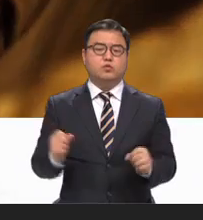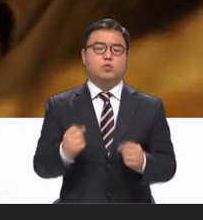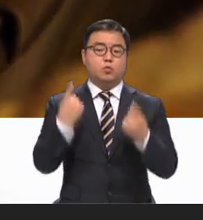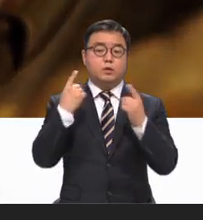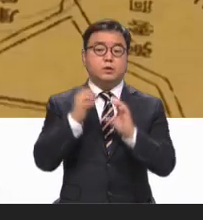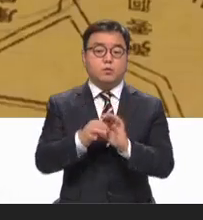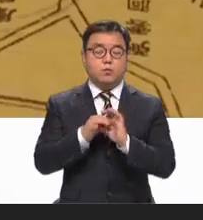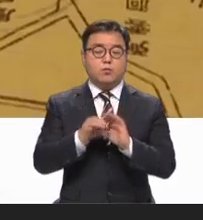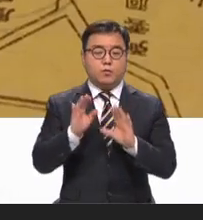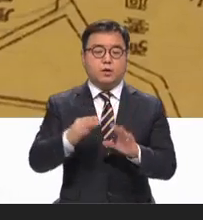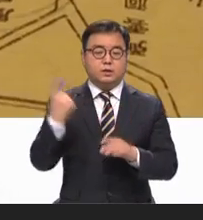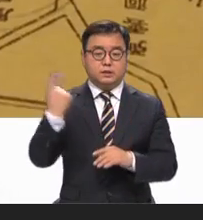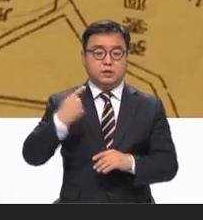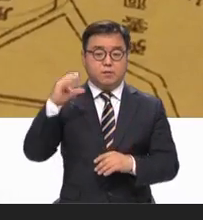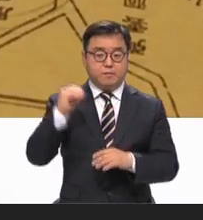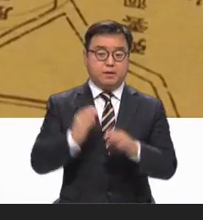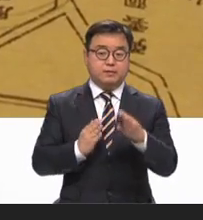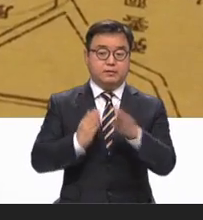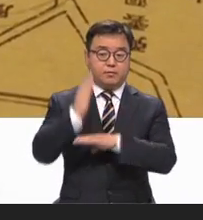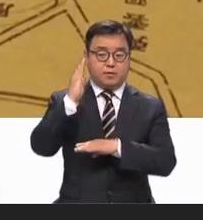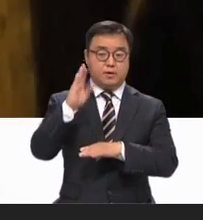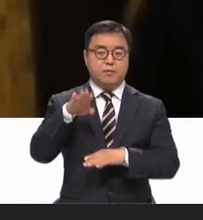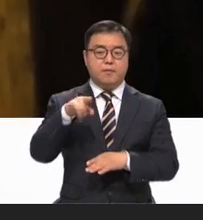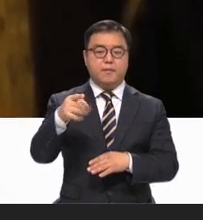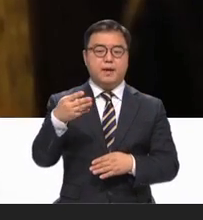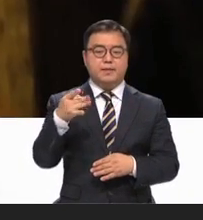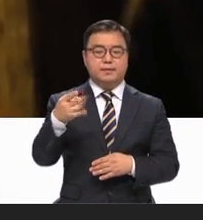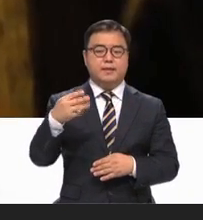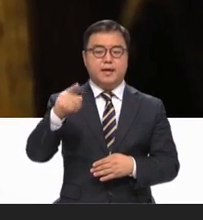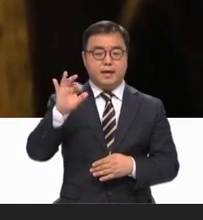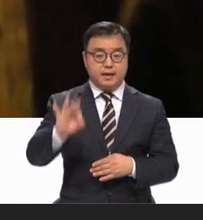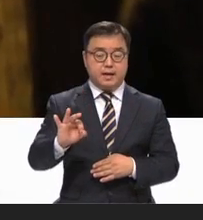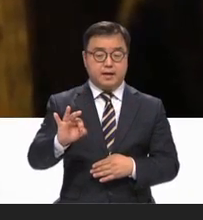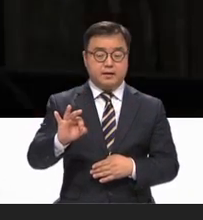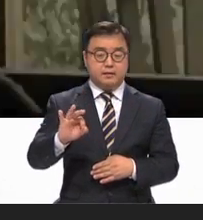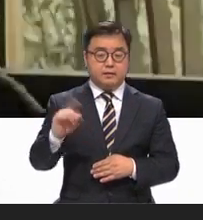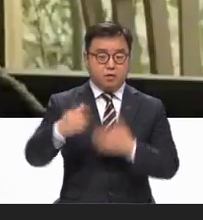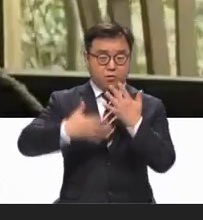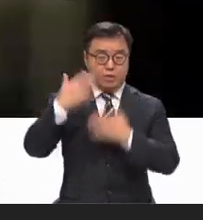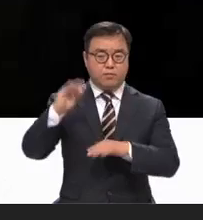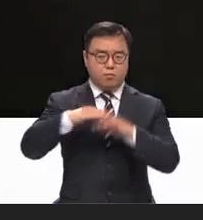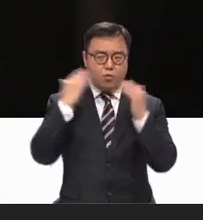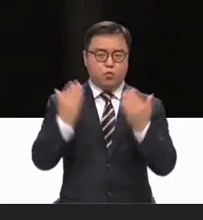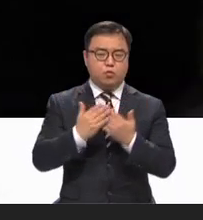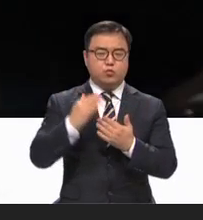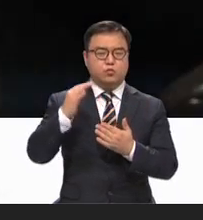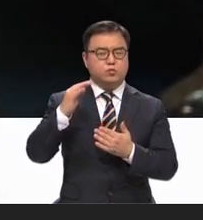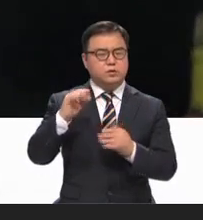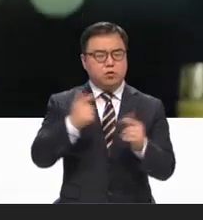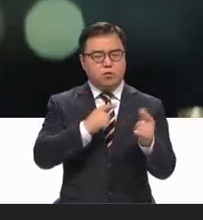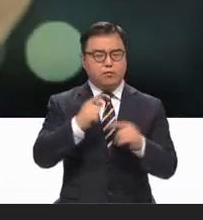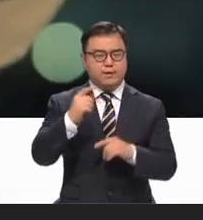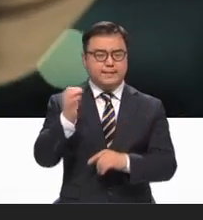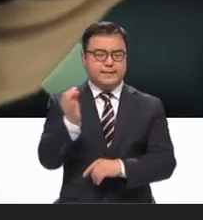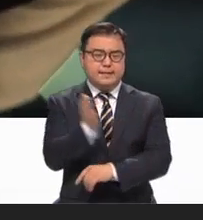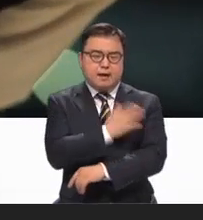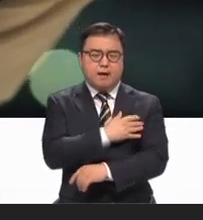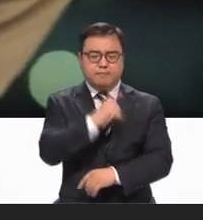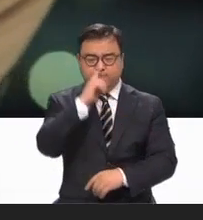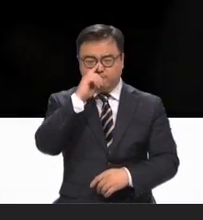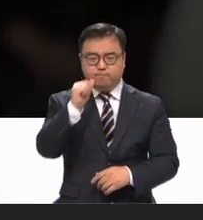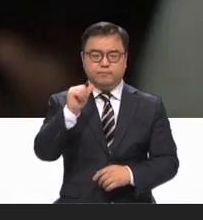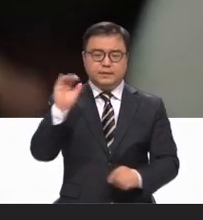천만이 넘어섰고 네네. 그리고 베테랑 같은 경우에 유아인 씨가 네. 모든 그 재벌 2세 3세들의 갑질 행태를 다